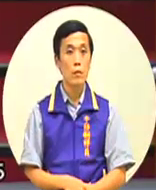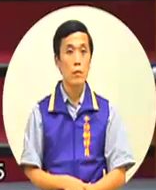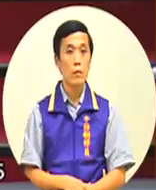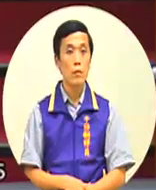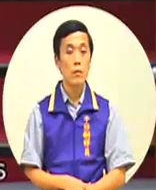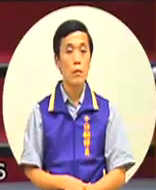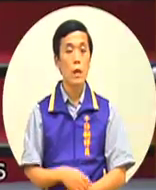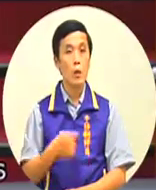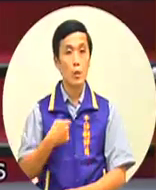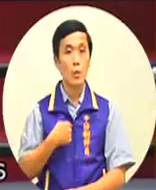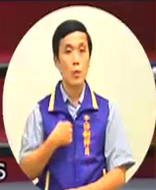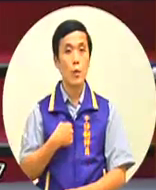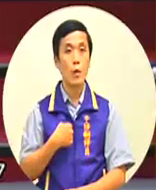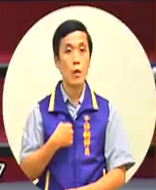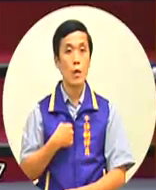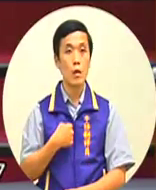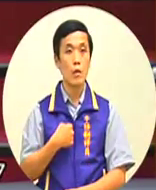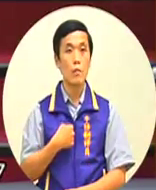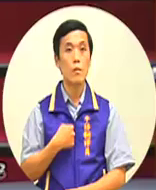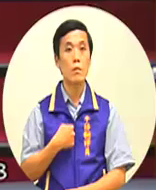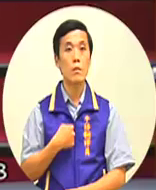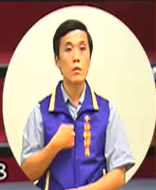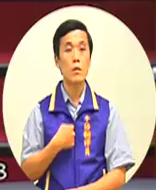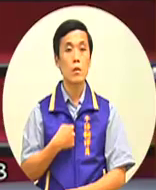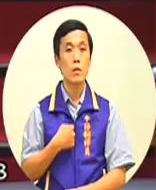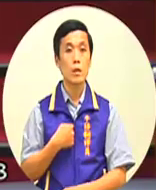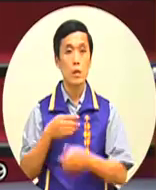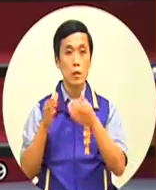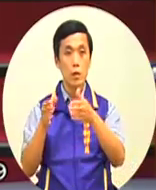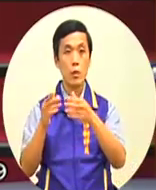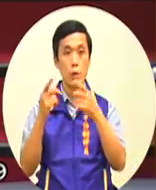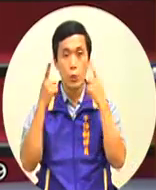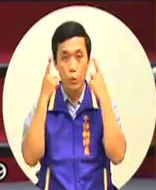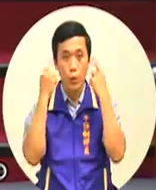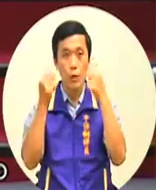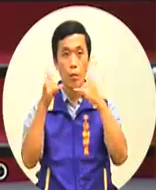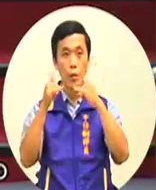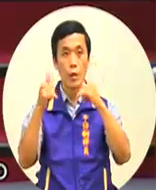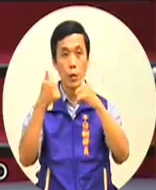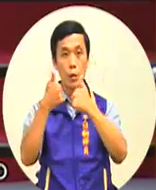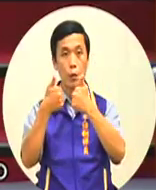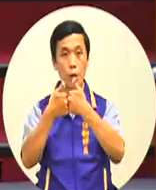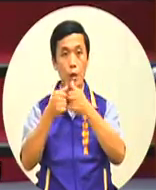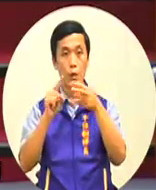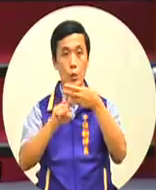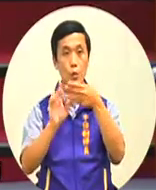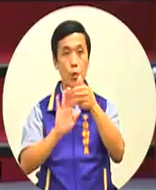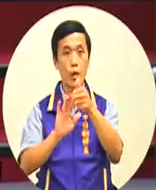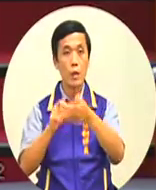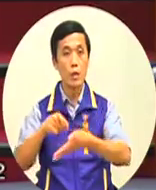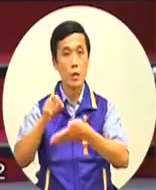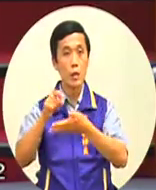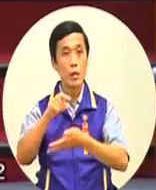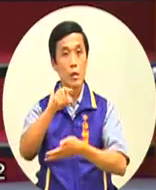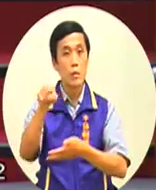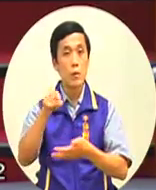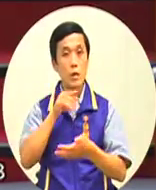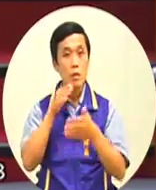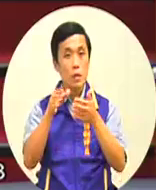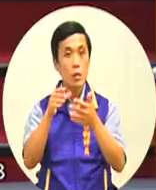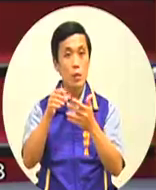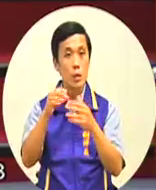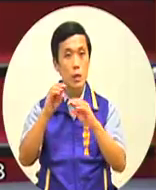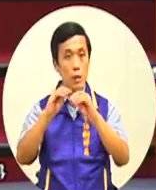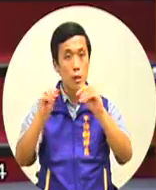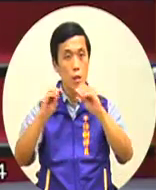哎，我这边可能要跟原民会主委提到的就是你们筛选私有地的这个部分，就是我